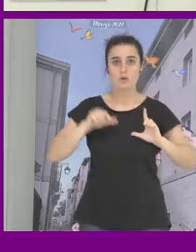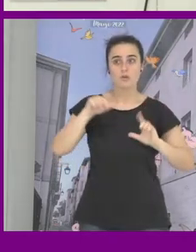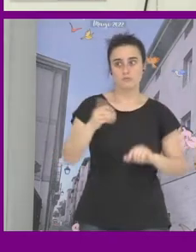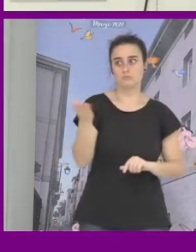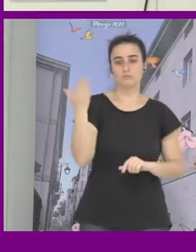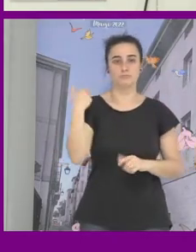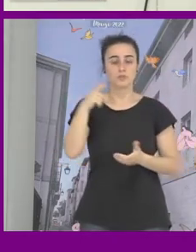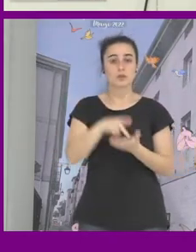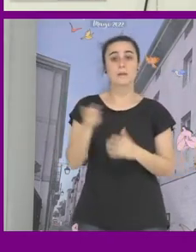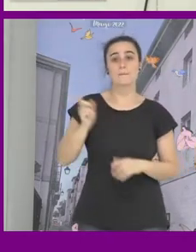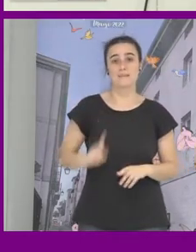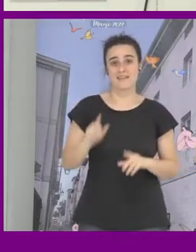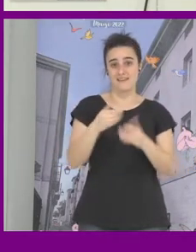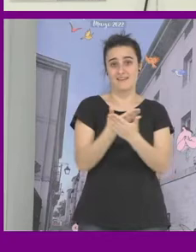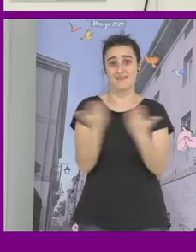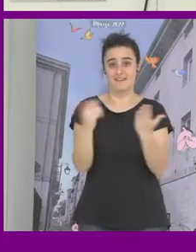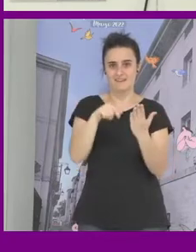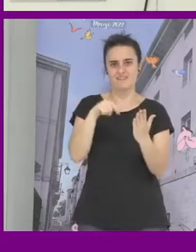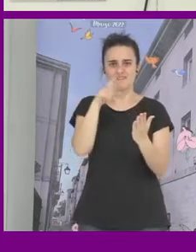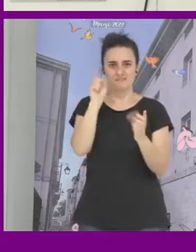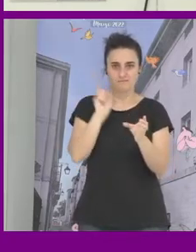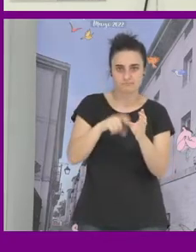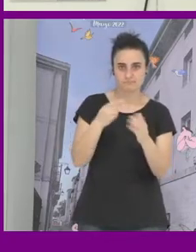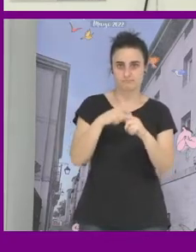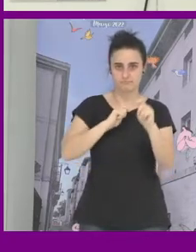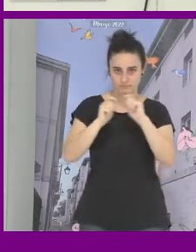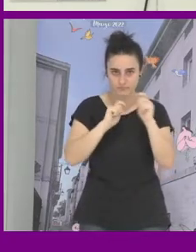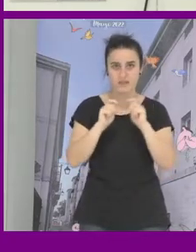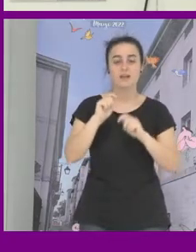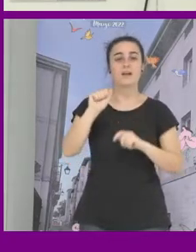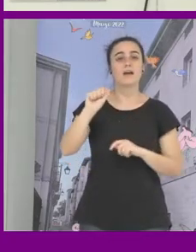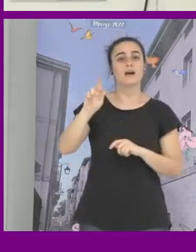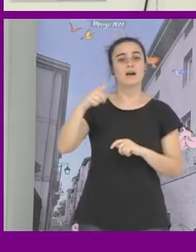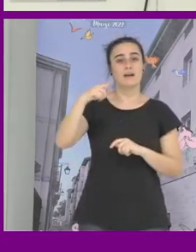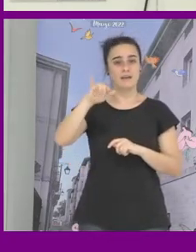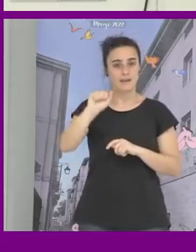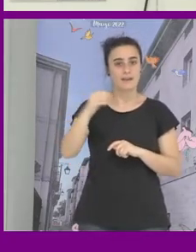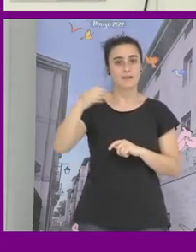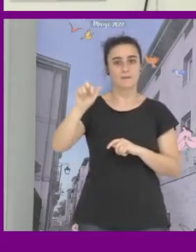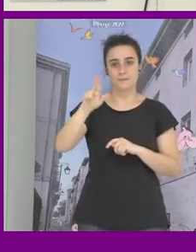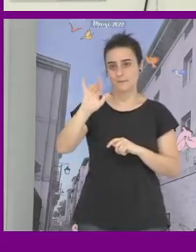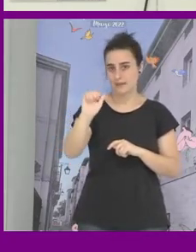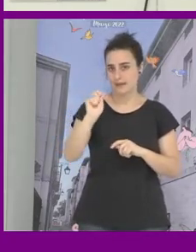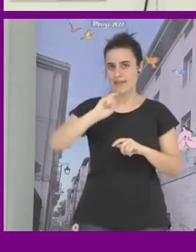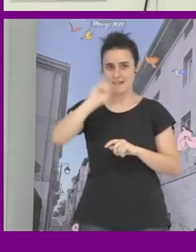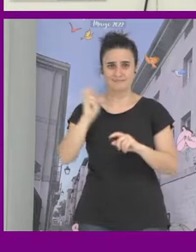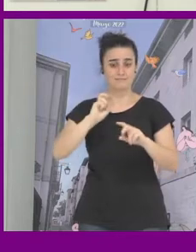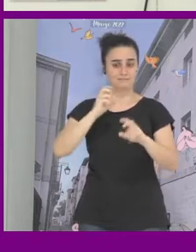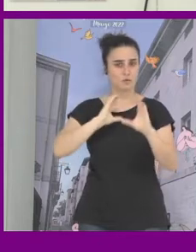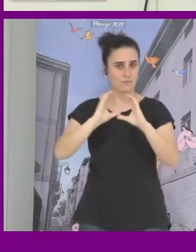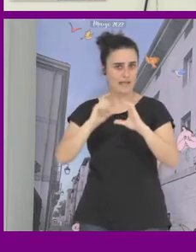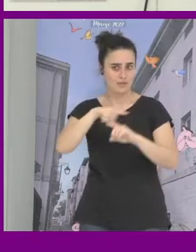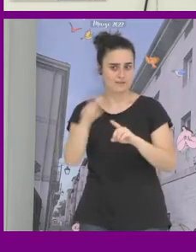magazineko kidea izateagatik ezagutzen dugu, Argiako kolaboratzailea, Berria eta beste komunikabide